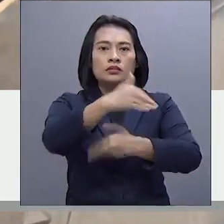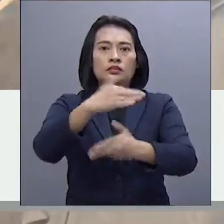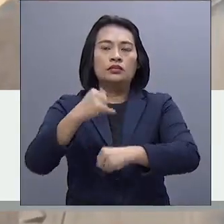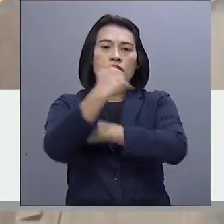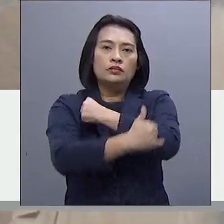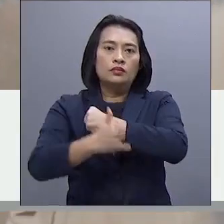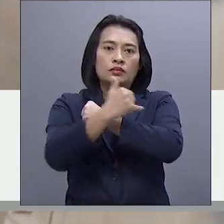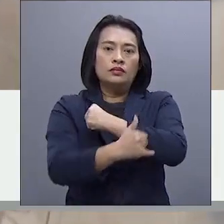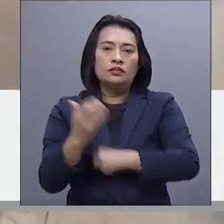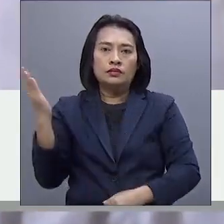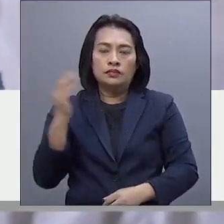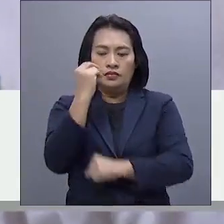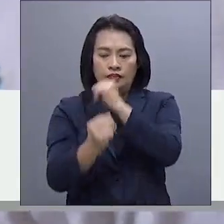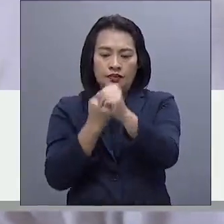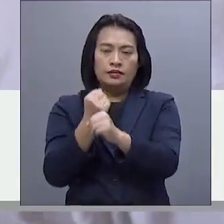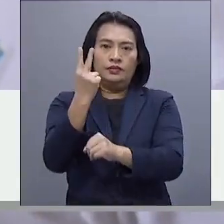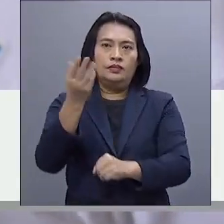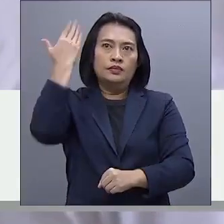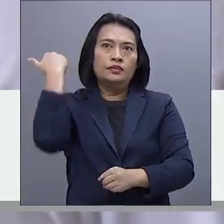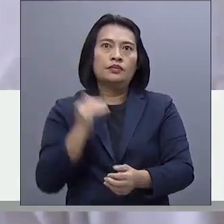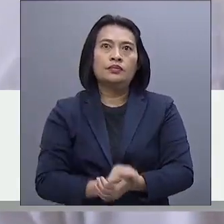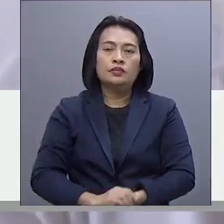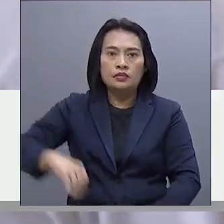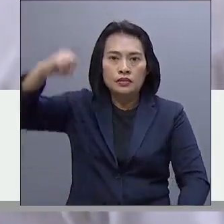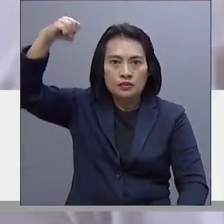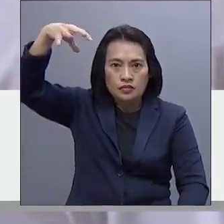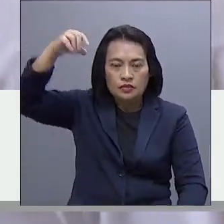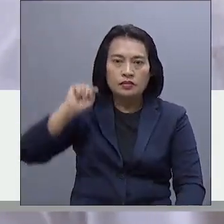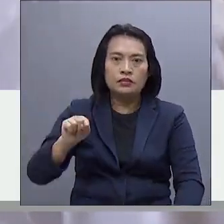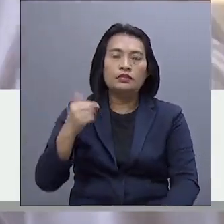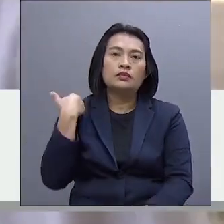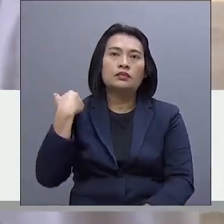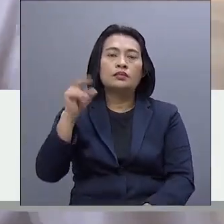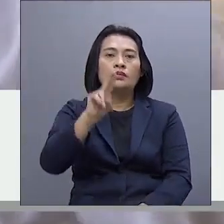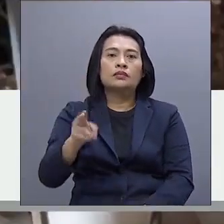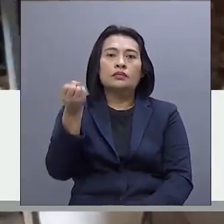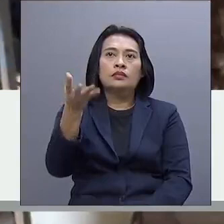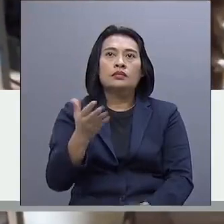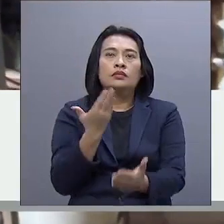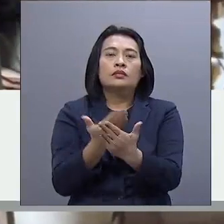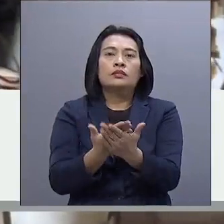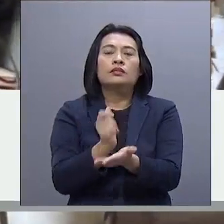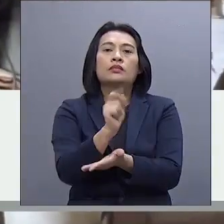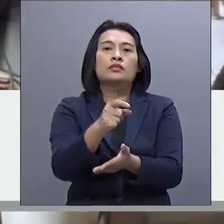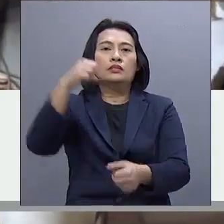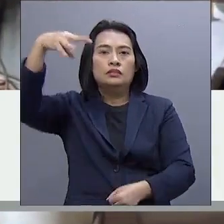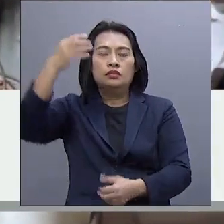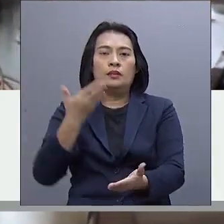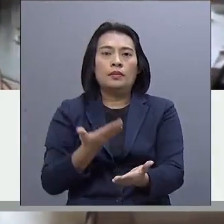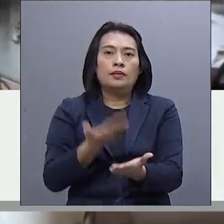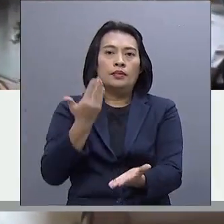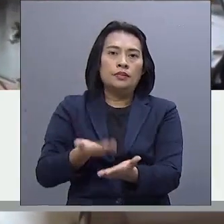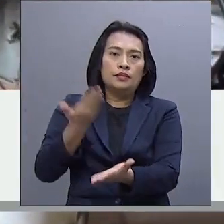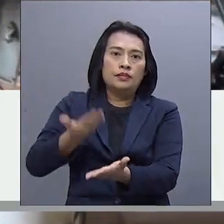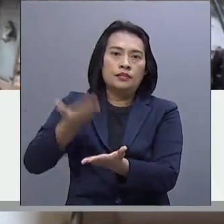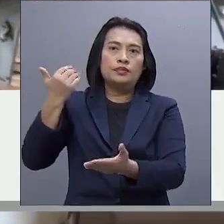เขาบอกในช่วง2ปีที่ผ่านมาก็ใช้ไฟกันมากนะคะแนวโน้มการจ่ายค่าไฟมันก็แพงขึ้นเรื่อยๆนะคะ